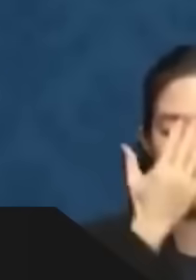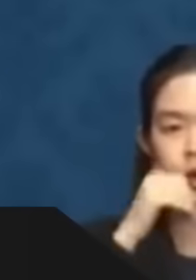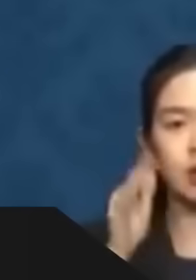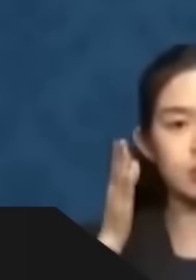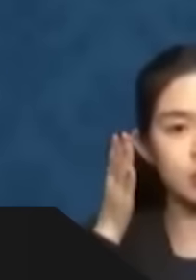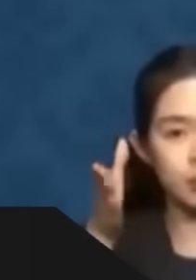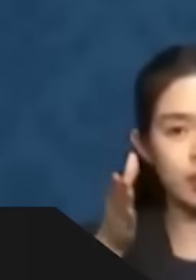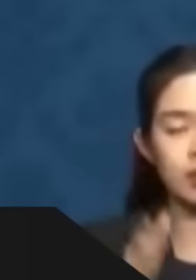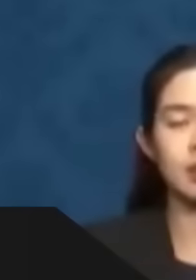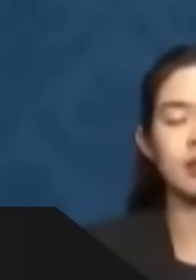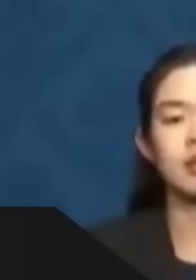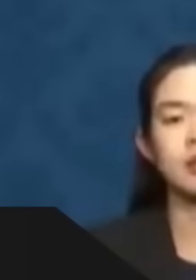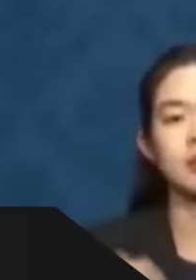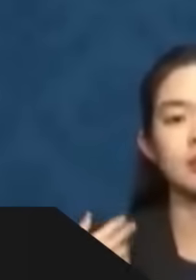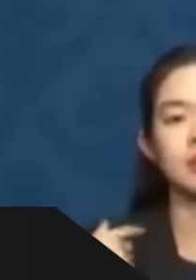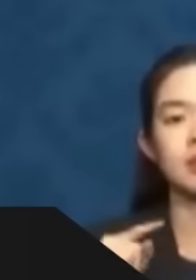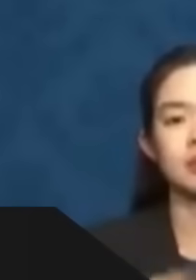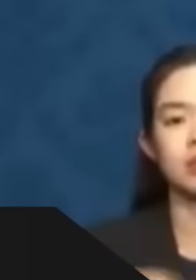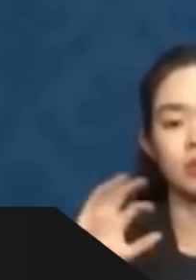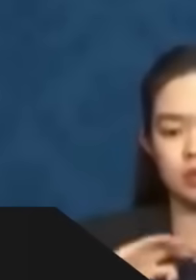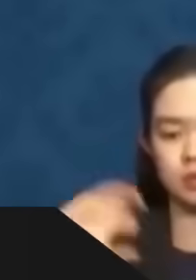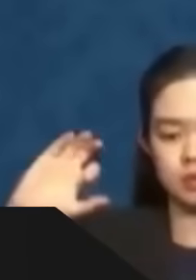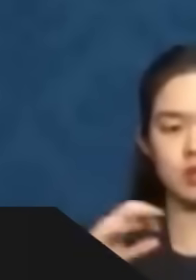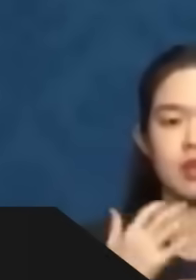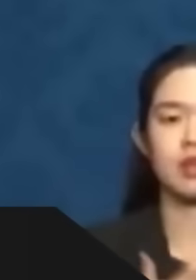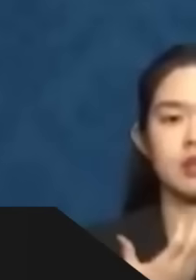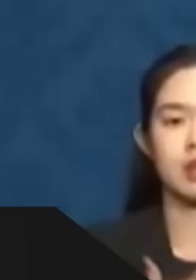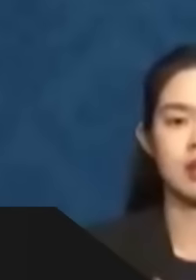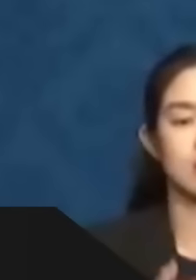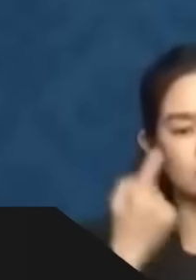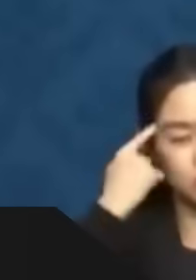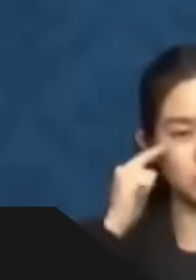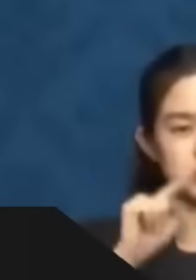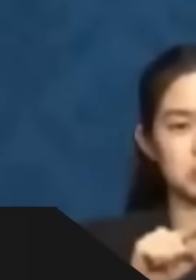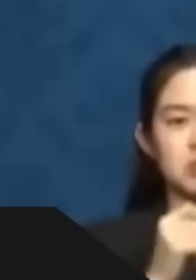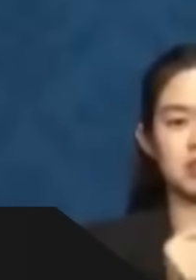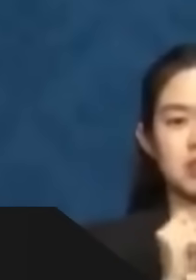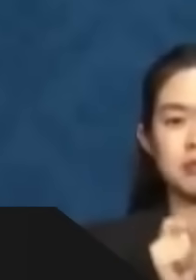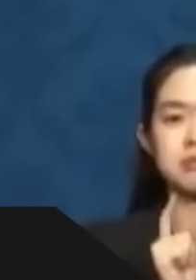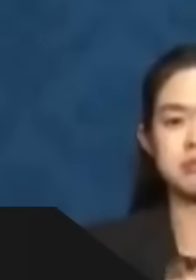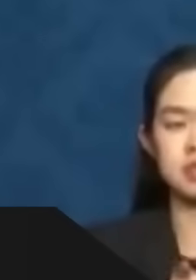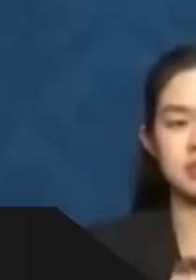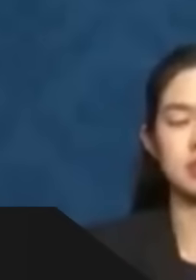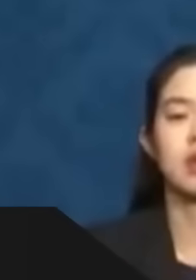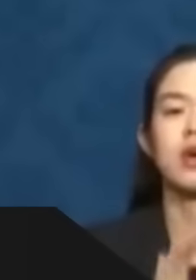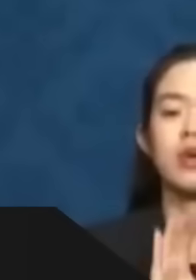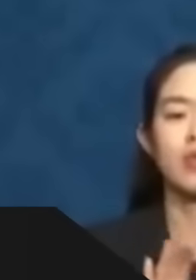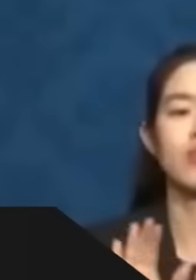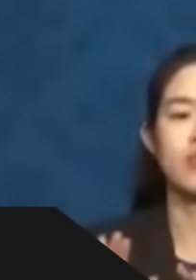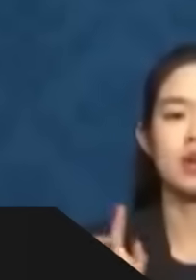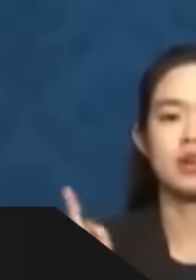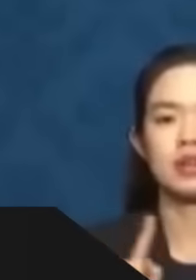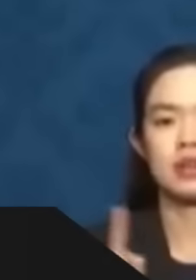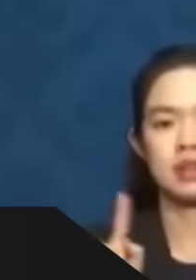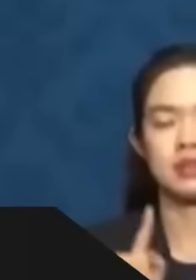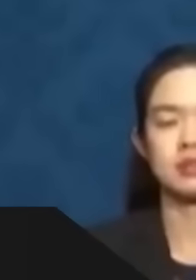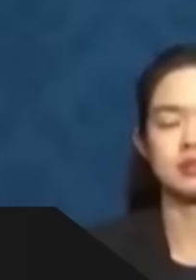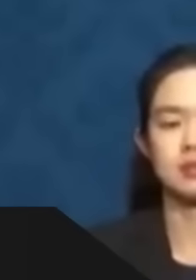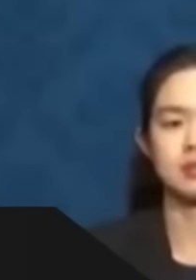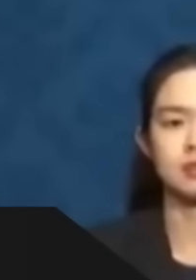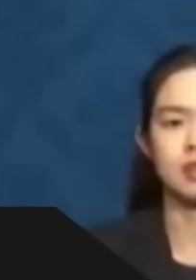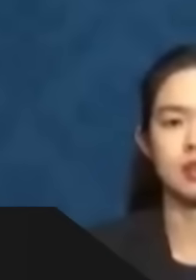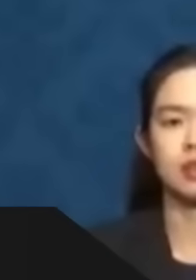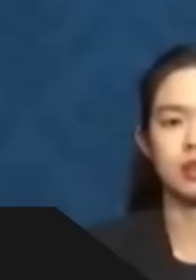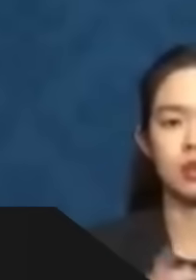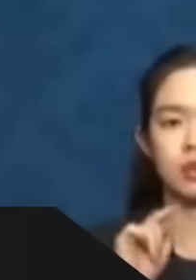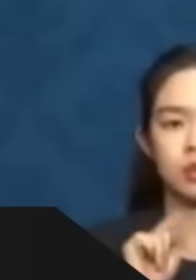ออกไปเขาคิดว่าเป็นผลมาจากคนส่วนน้อยจึงพยายามหาอยู่ว่าใครเป็นปลาเน่าในเข่งผมเลยบอกว่าหาปลาเน่าในเข่งให้เจอก็แล้วกัน